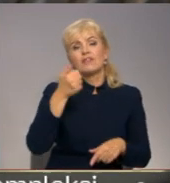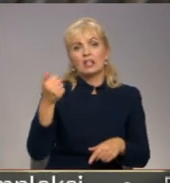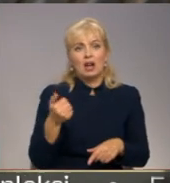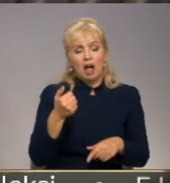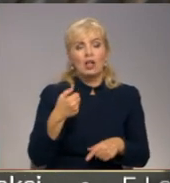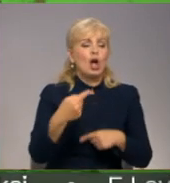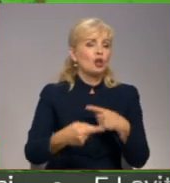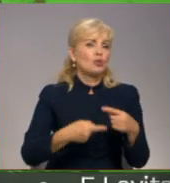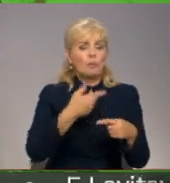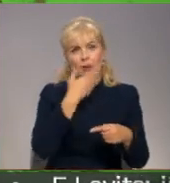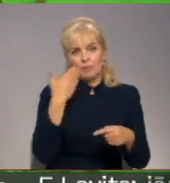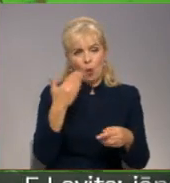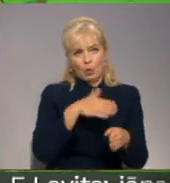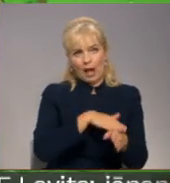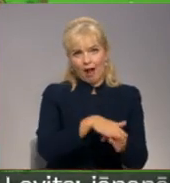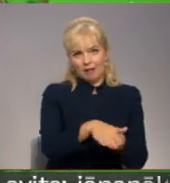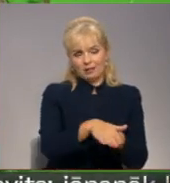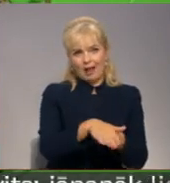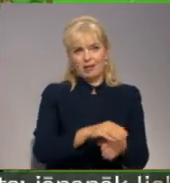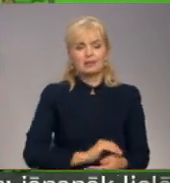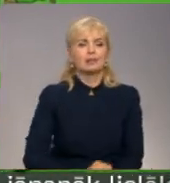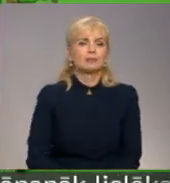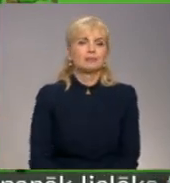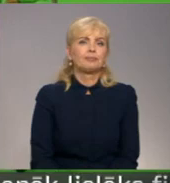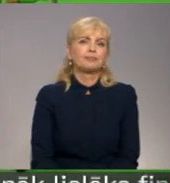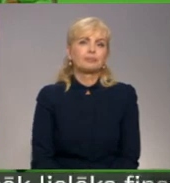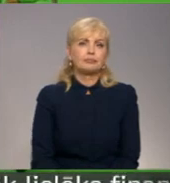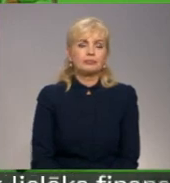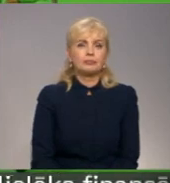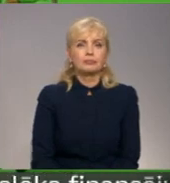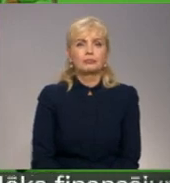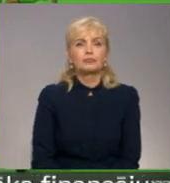vēl joprojām nav realizēts. Ilanda Bržīnska, Emats Maskovskis, Mārtiņš Balka, Vidzemes televīzija.